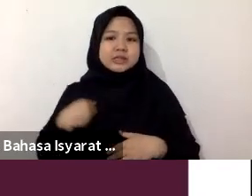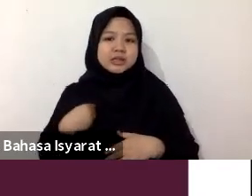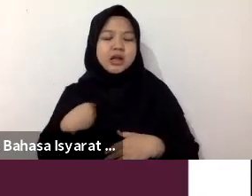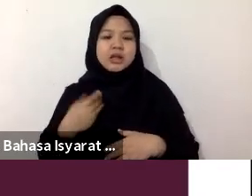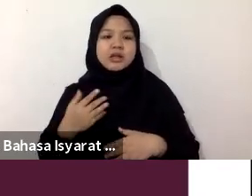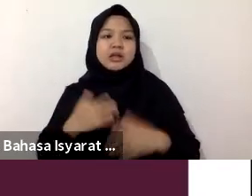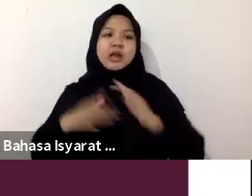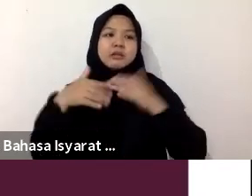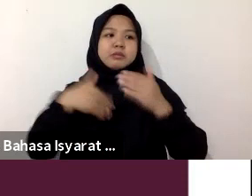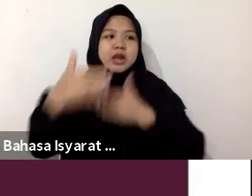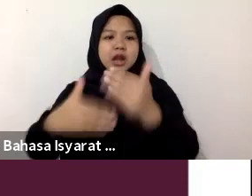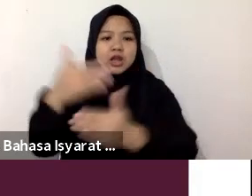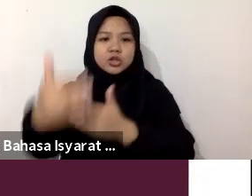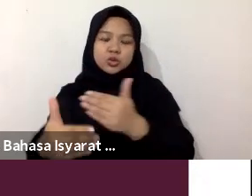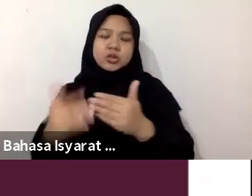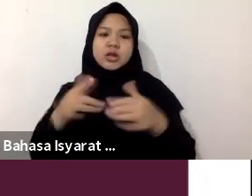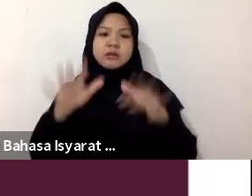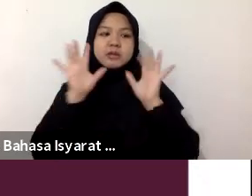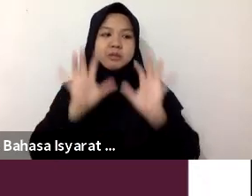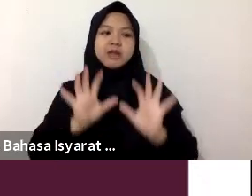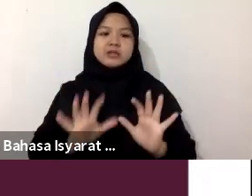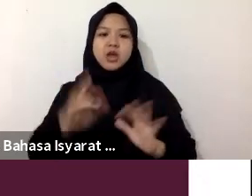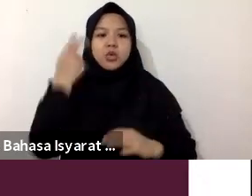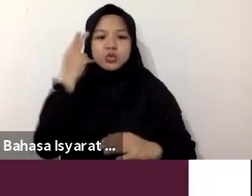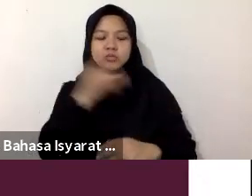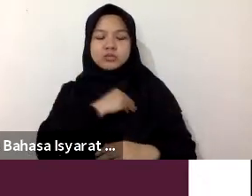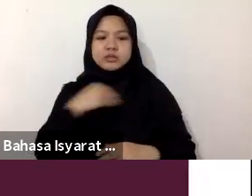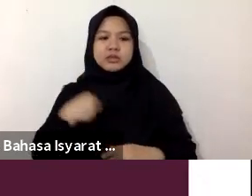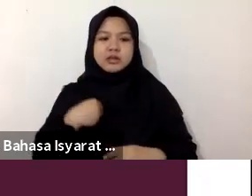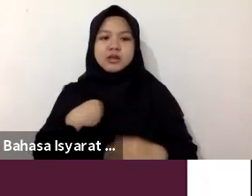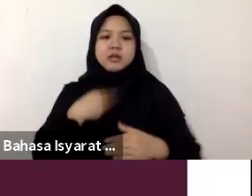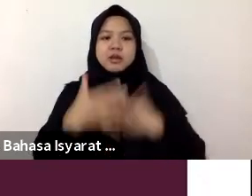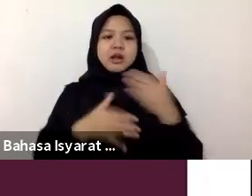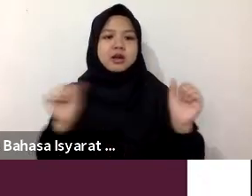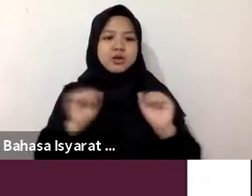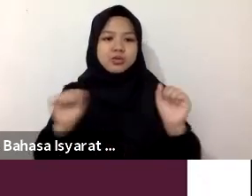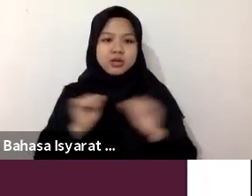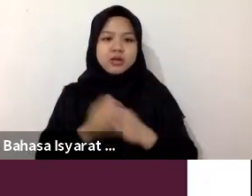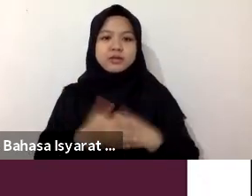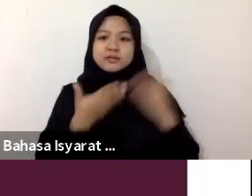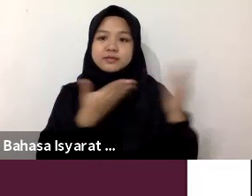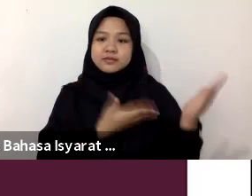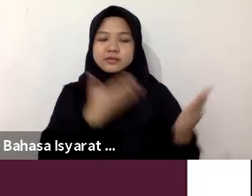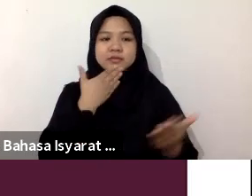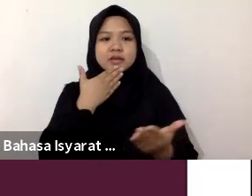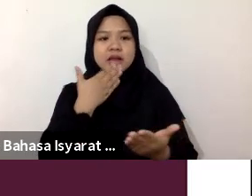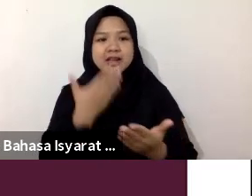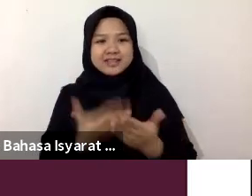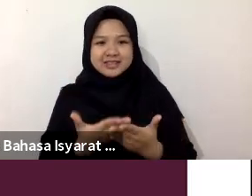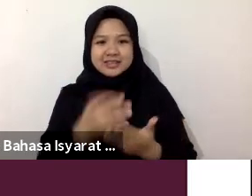yang lebih lanjut dan lebih banyak gitu ya untuk pemeriksaan antenatal care-nya. Dan ini terakhir, terima kasih